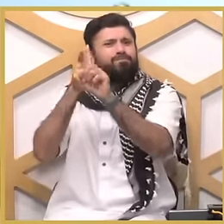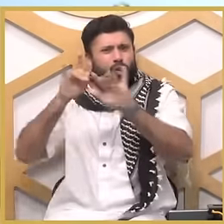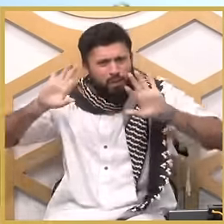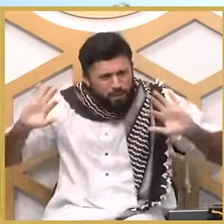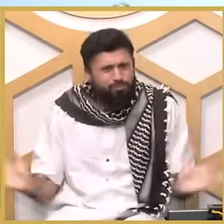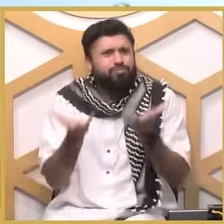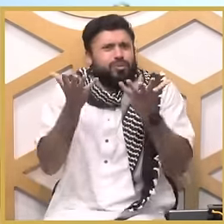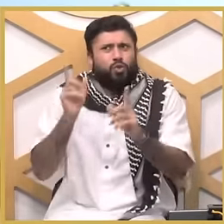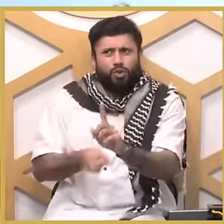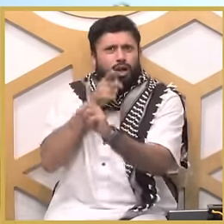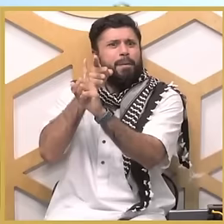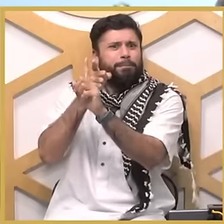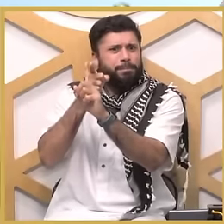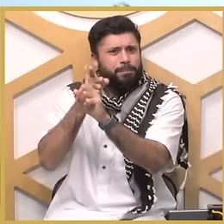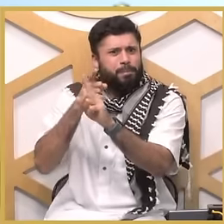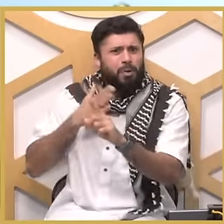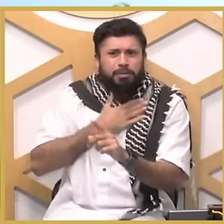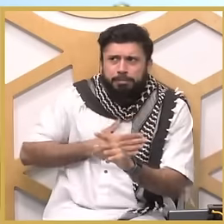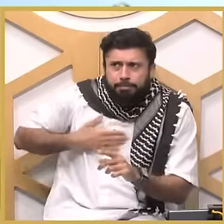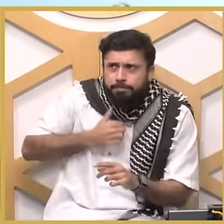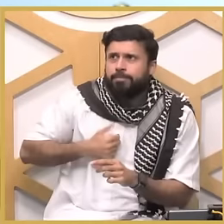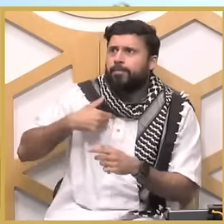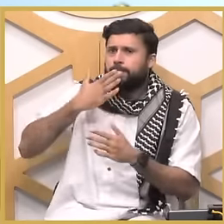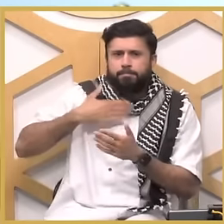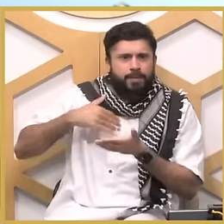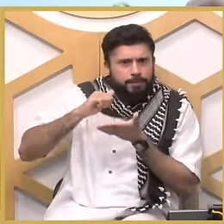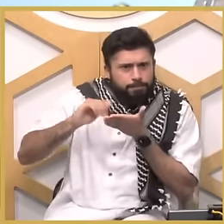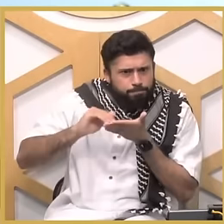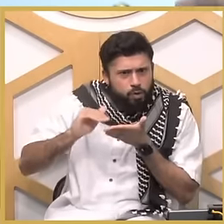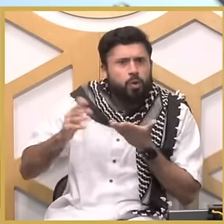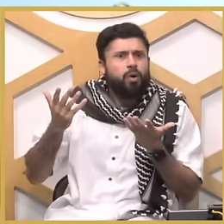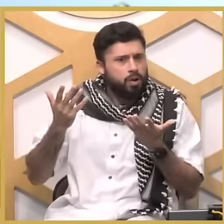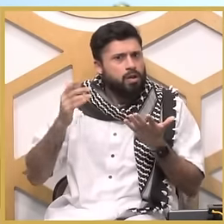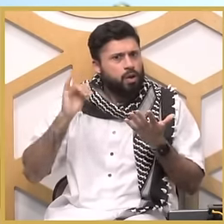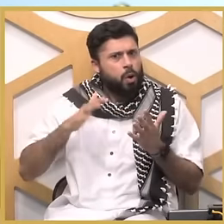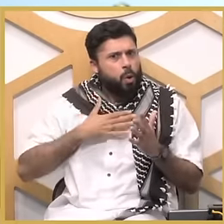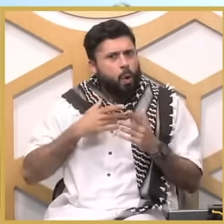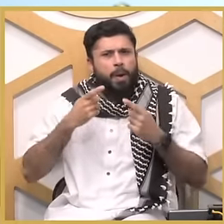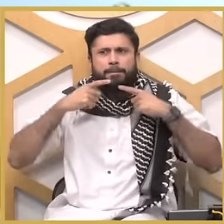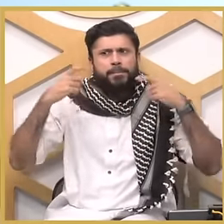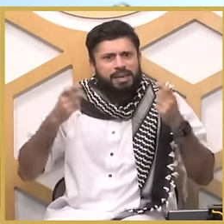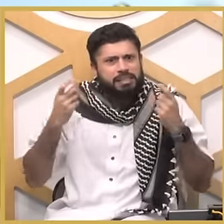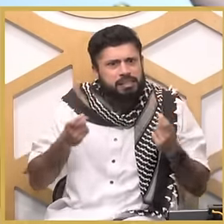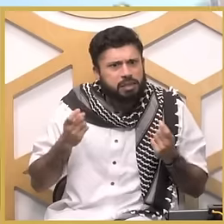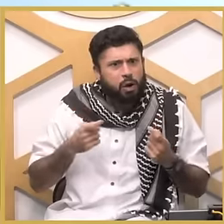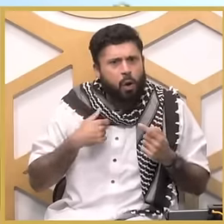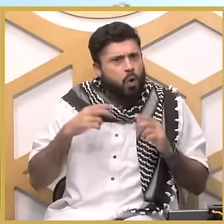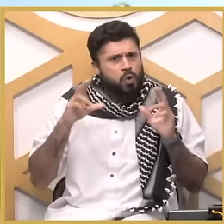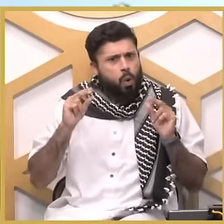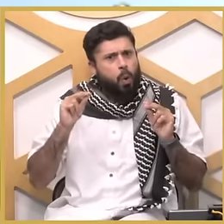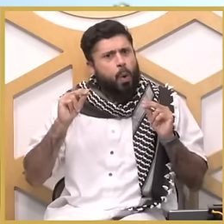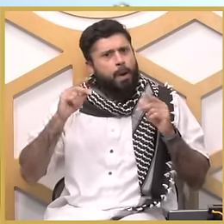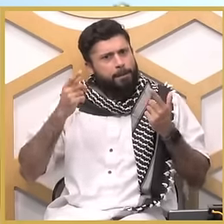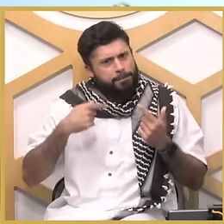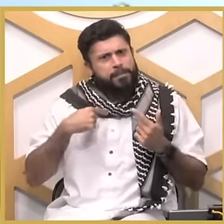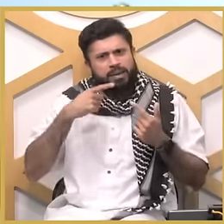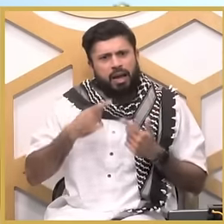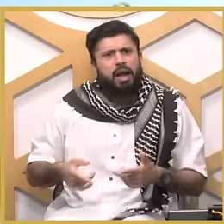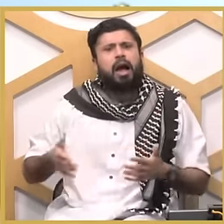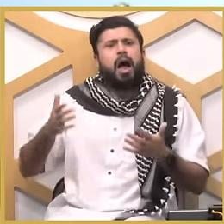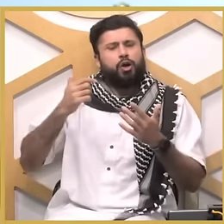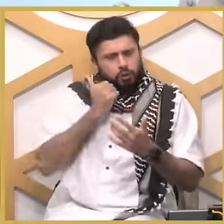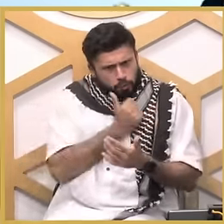you're a Muslim. Allah says, call yourself a Muslim. يَا أَيُّهَا الَّذِينَ آمَنُوا آمِنُوا. O you who believe, believe.